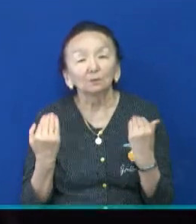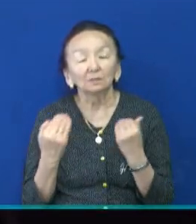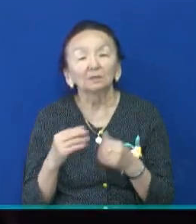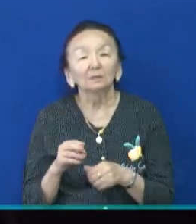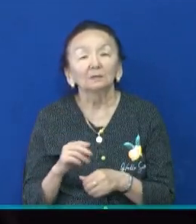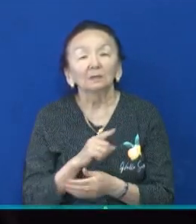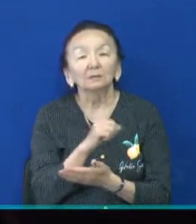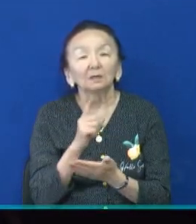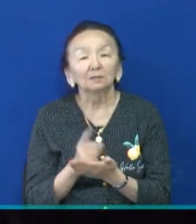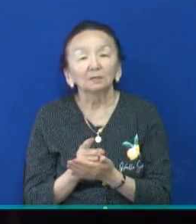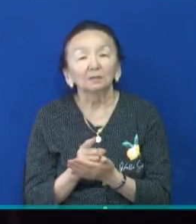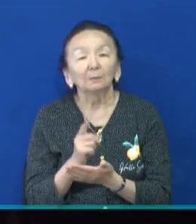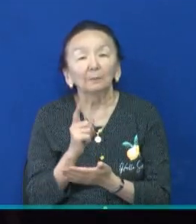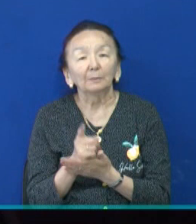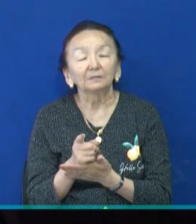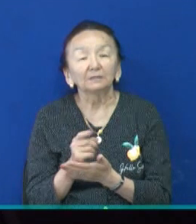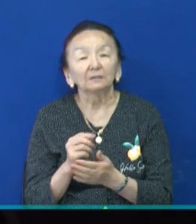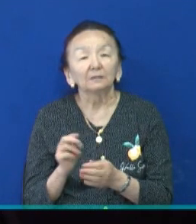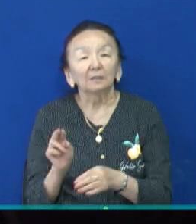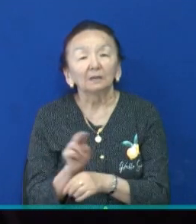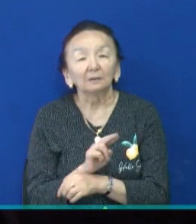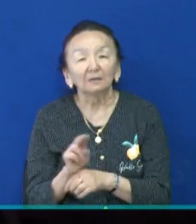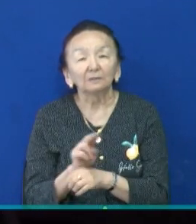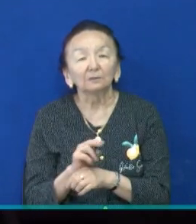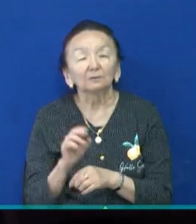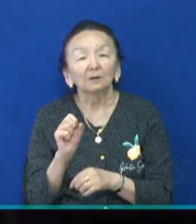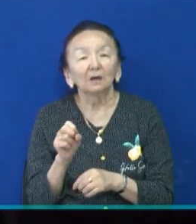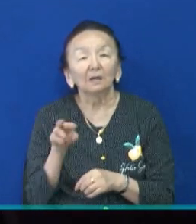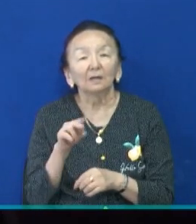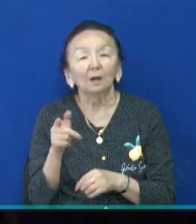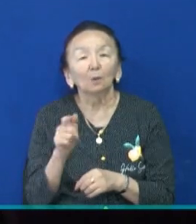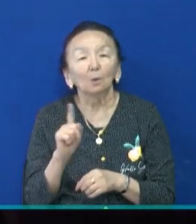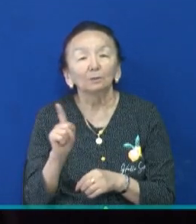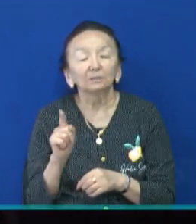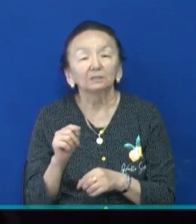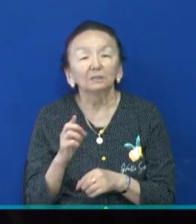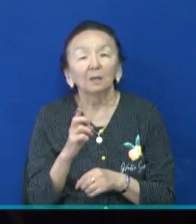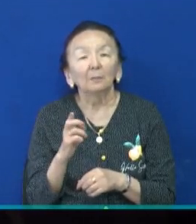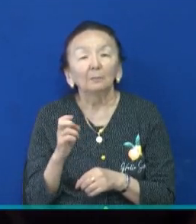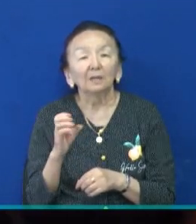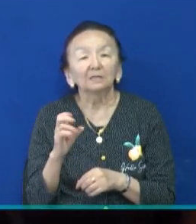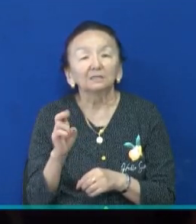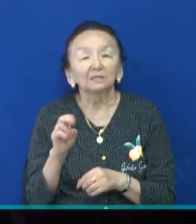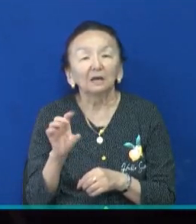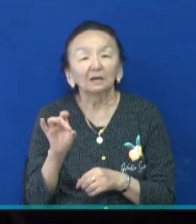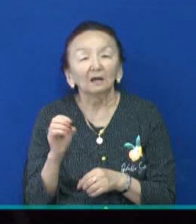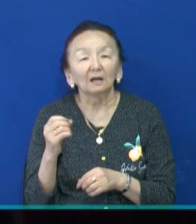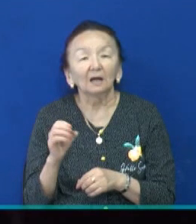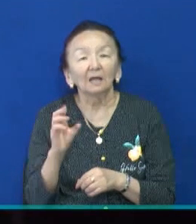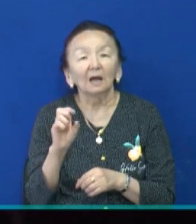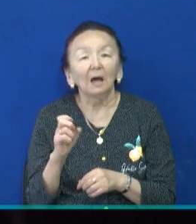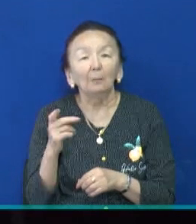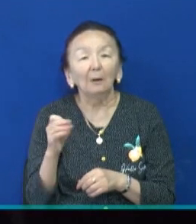болғаннан кейін қазіргі таңда біздің Аягөз, Ұржа, Бесқарағай, Бородулиха, Абай